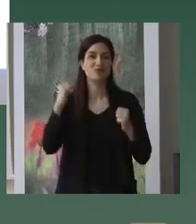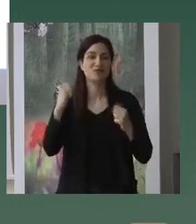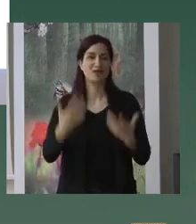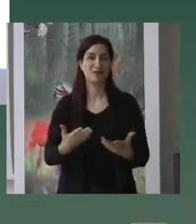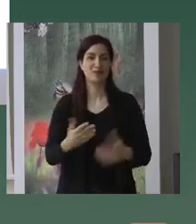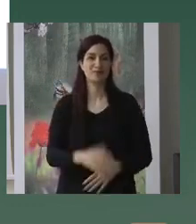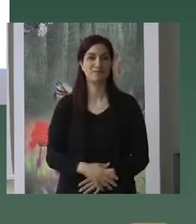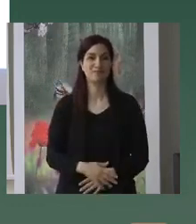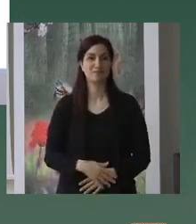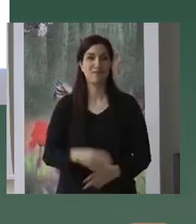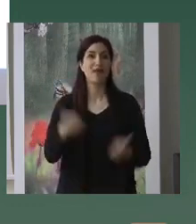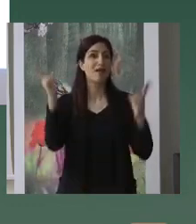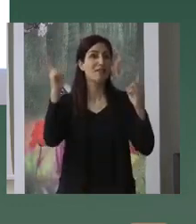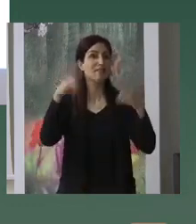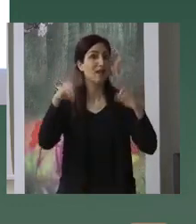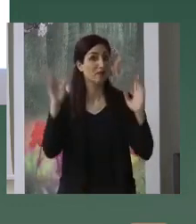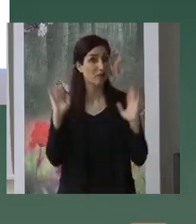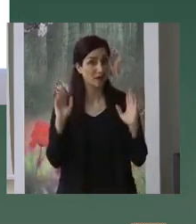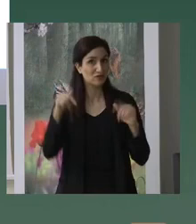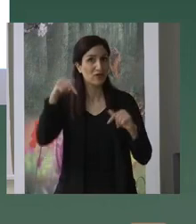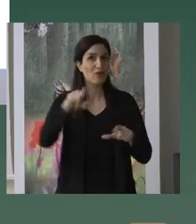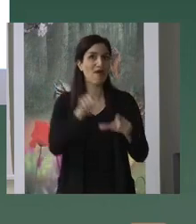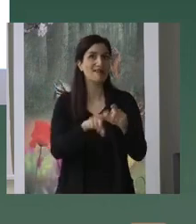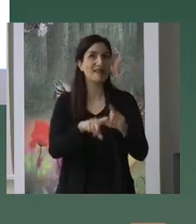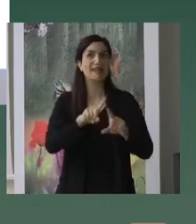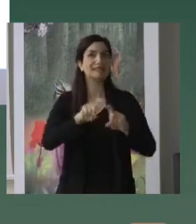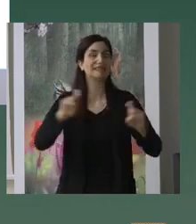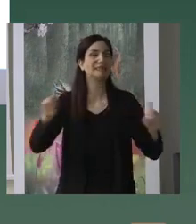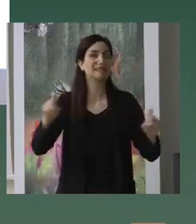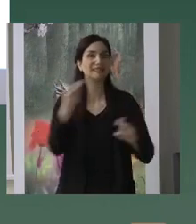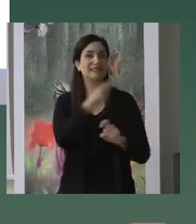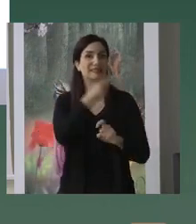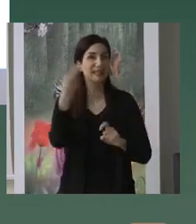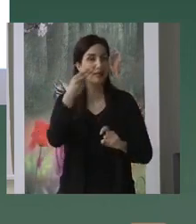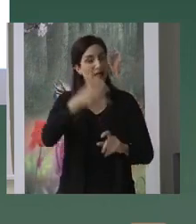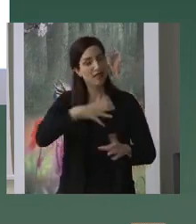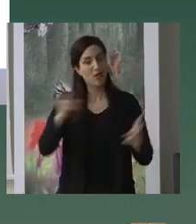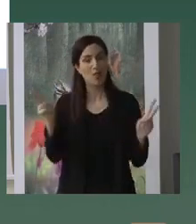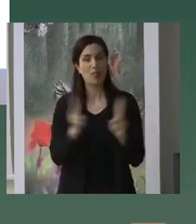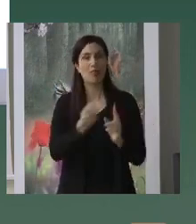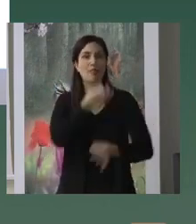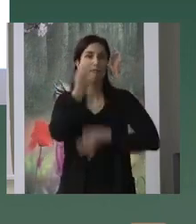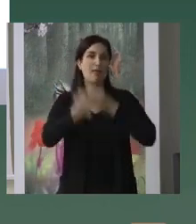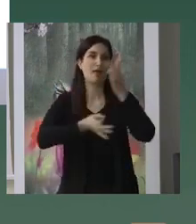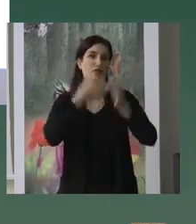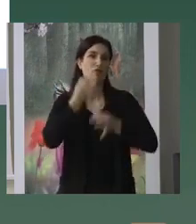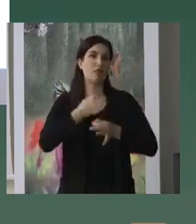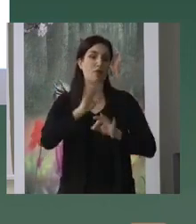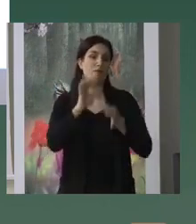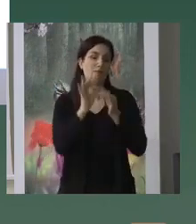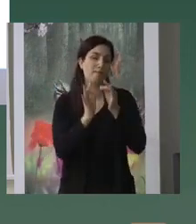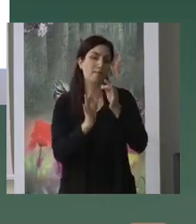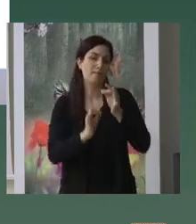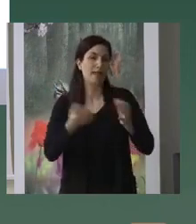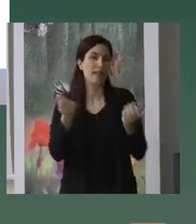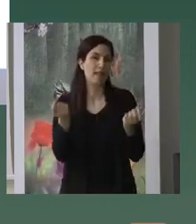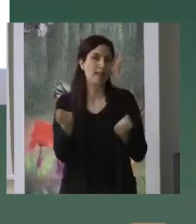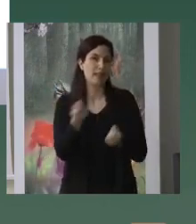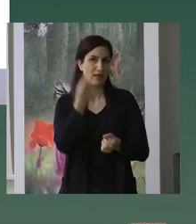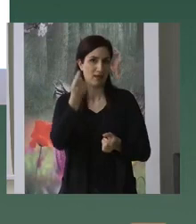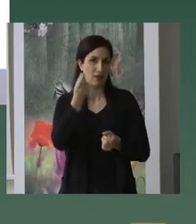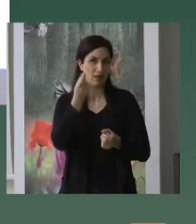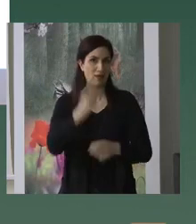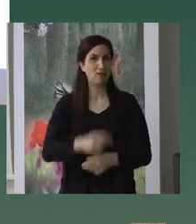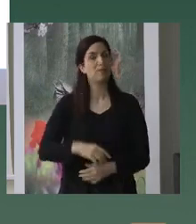επιτρέψετε μια σύντομη εισαγωγή για την εταιρεία και για να μπούμε και λίγο στο θέμα της σημερινής ομιλίας και του κύκλου